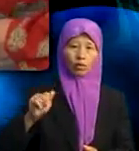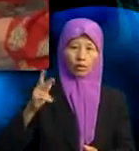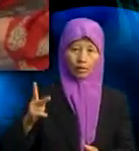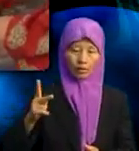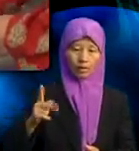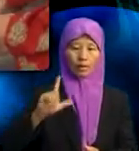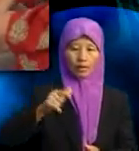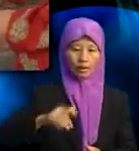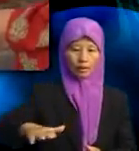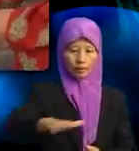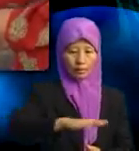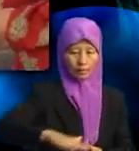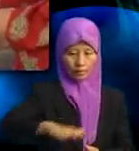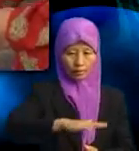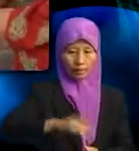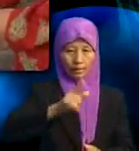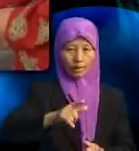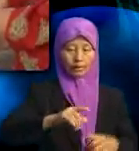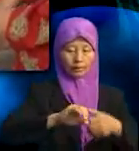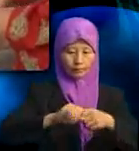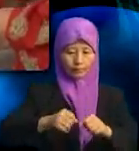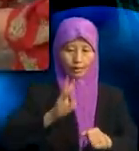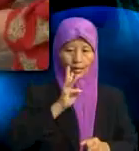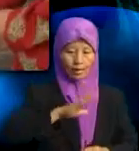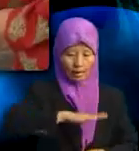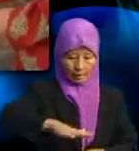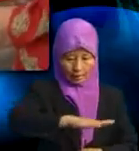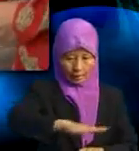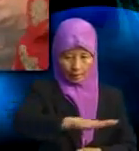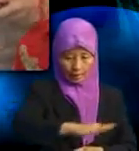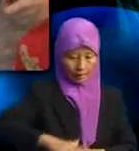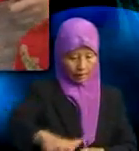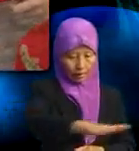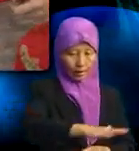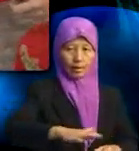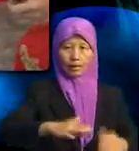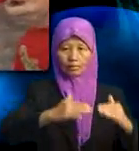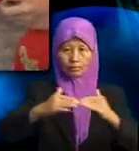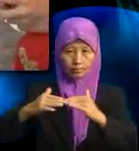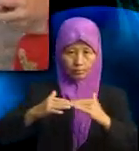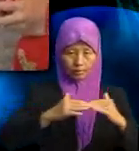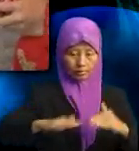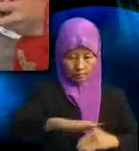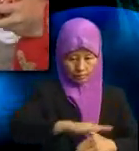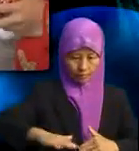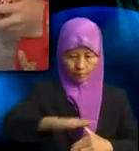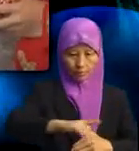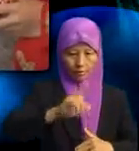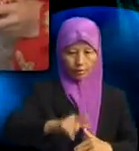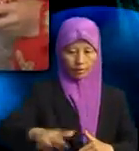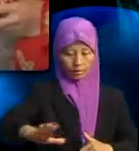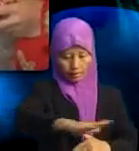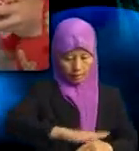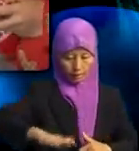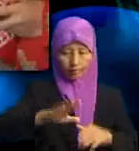mutlak. Seterusnya, lap atau alirkan air hingga rata sehingga